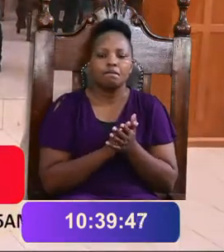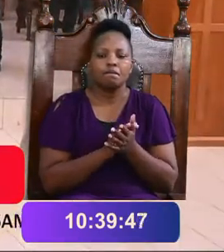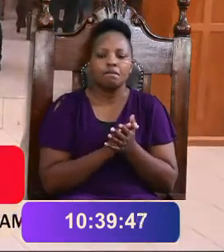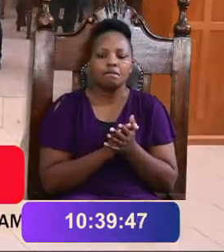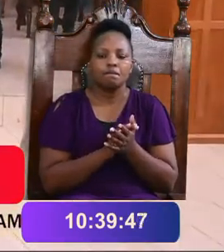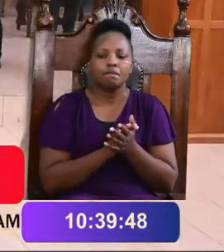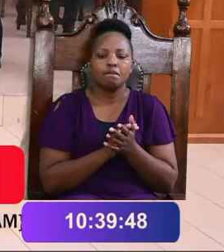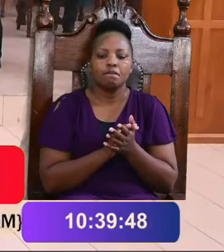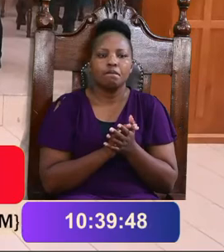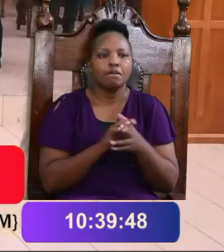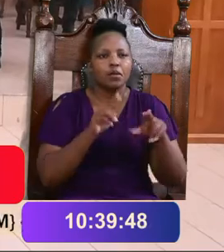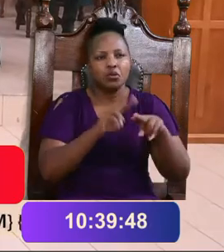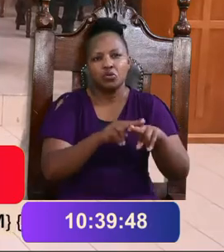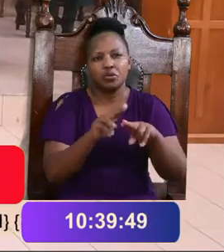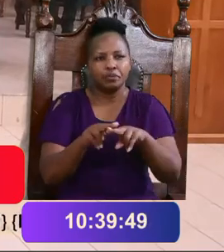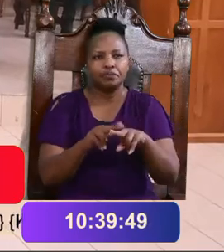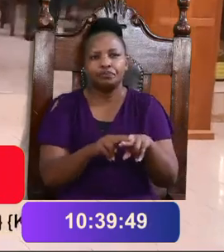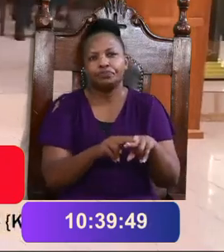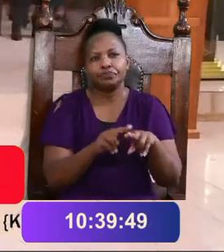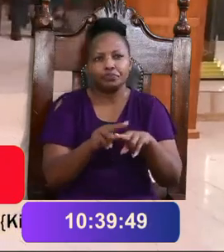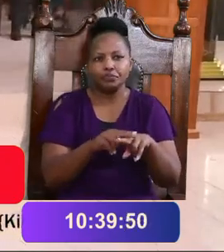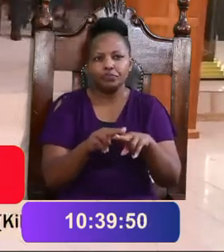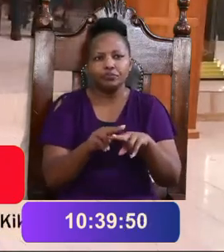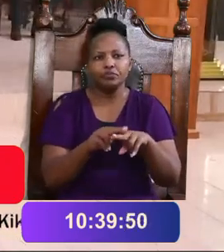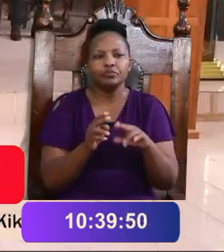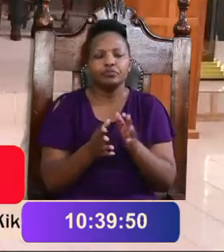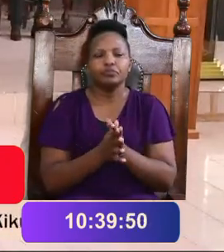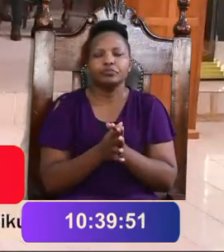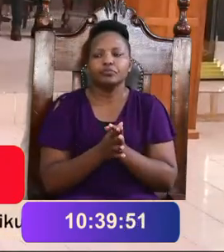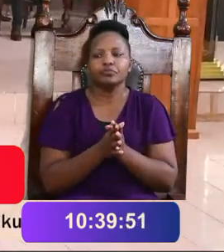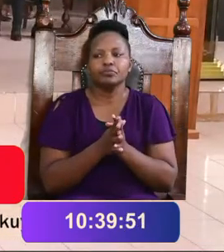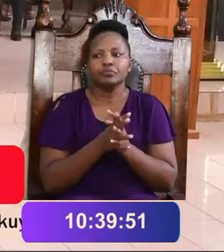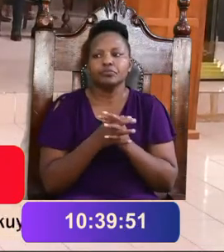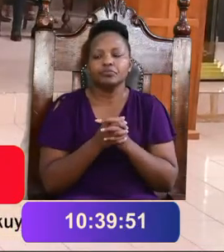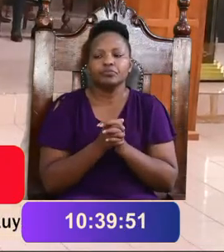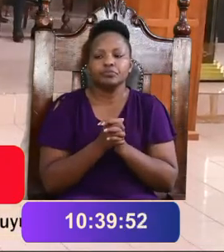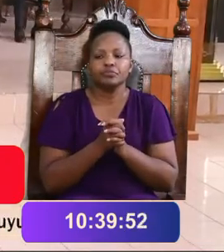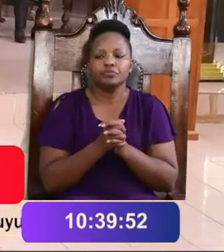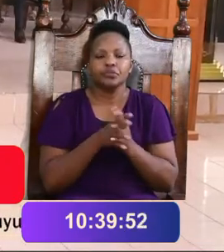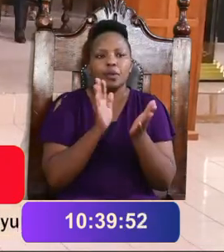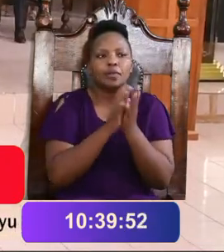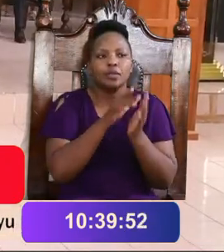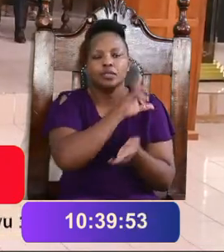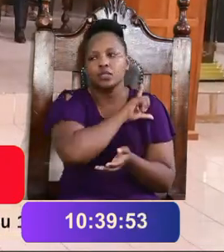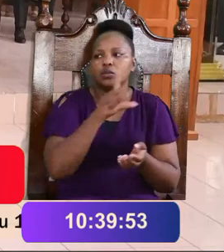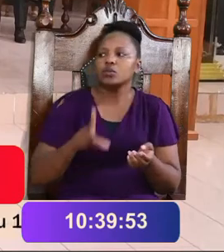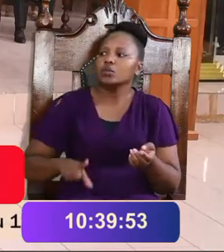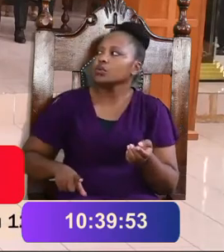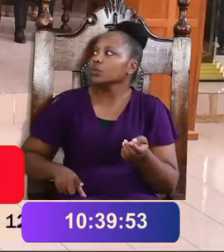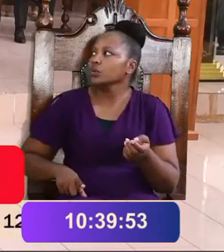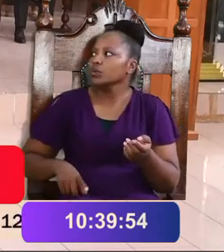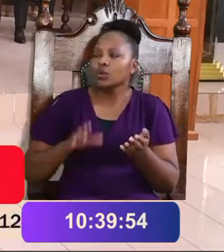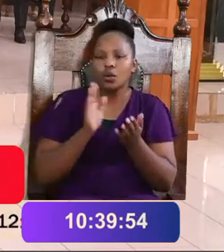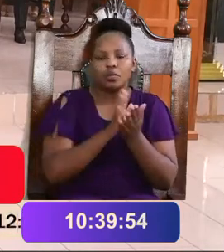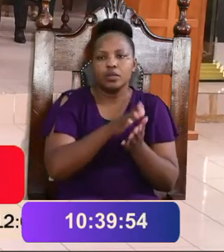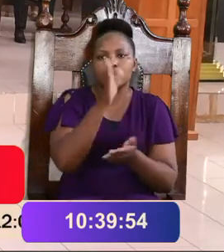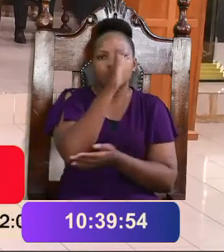Yes, wengine tunaweza keti chini kwa dakika chache. Bwana asifiwe. Praise